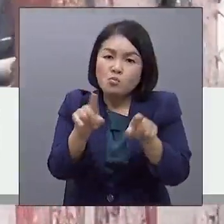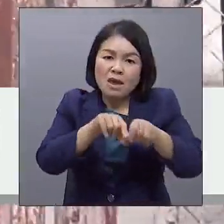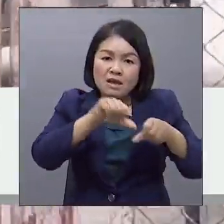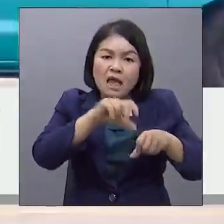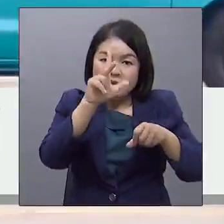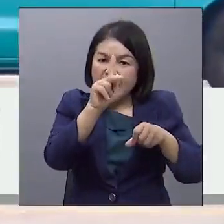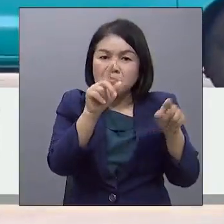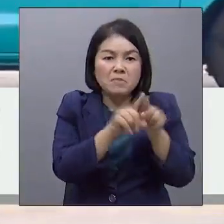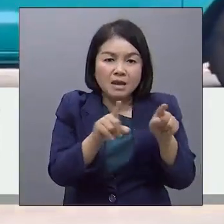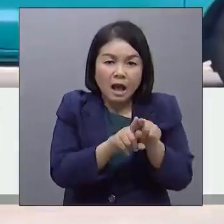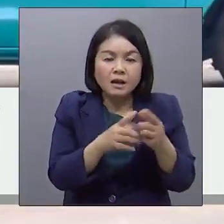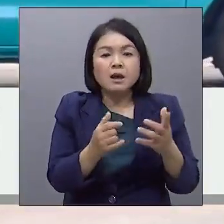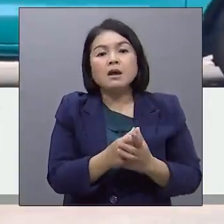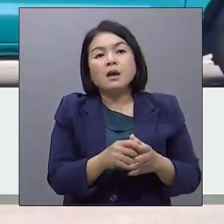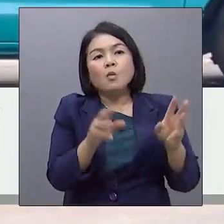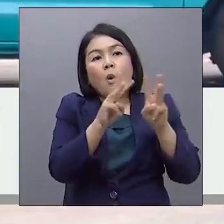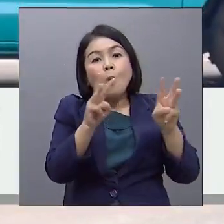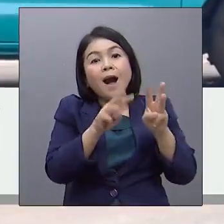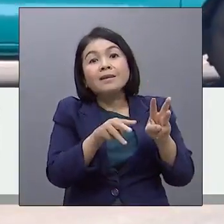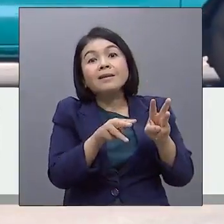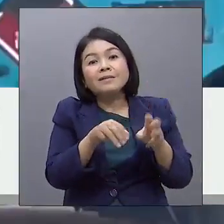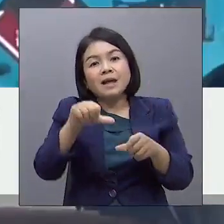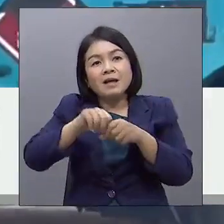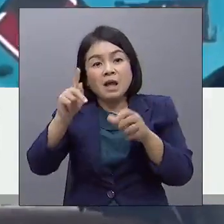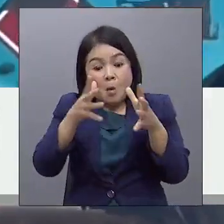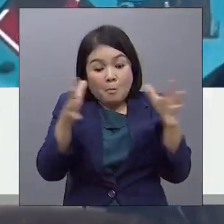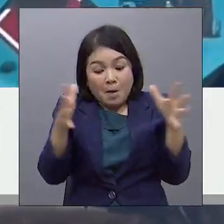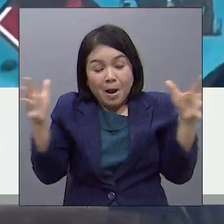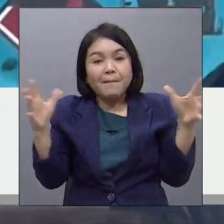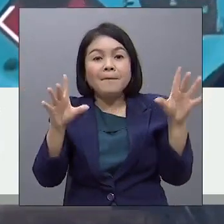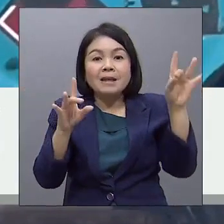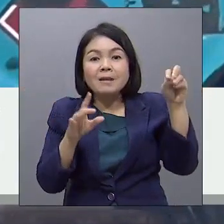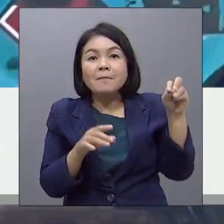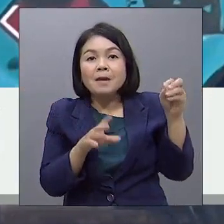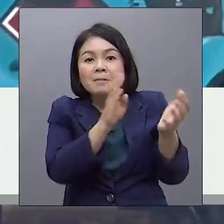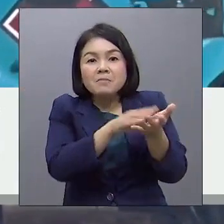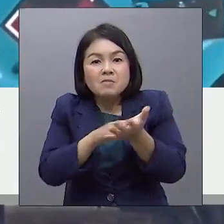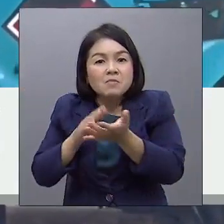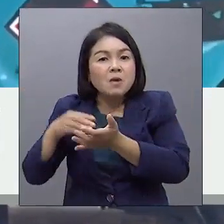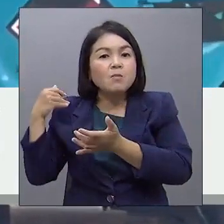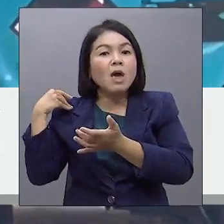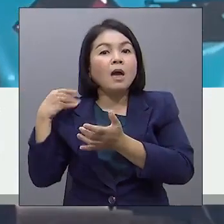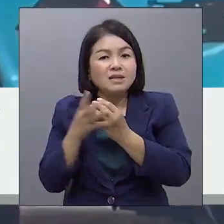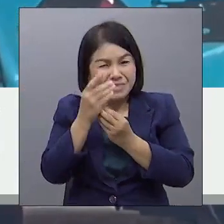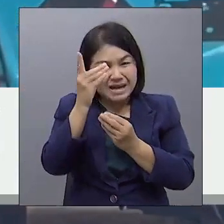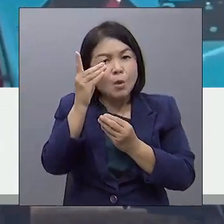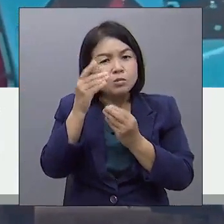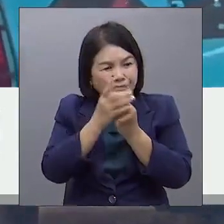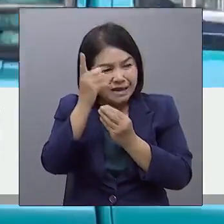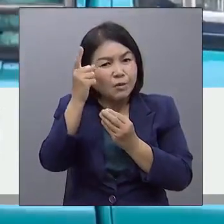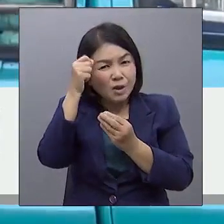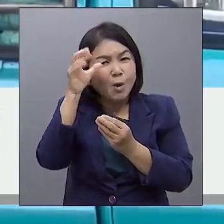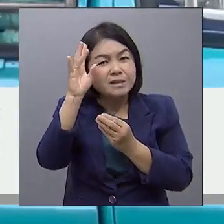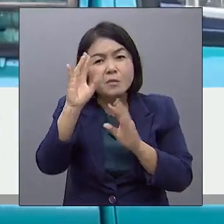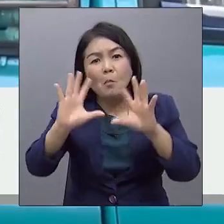กันเอาถังเปล่ามาบรรจุมากถึง80ถังค่ะบอกว่า80ถังเนี่ยพอใช้ได้แค่สัปดาห์เดียวเท่านั้นนะคะ